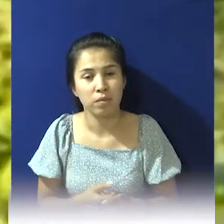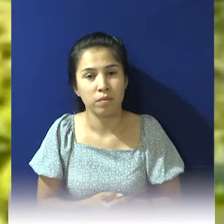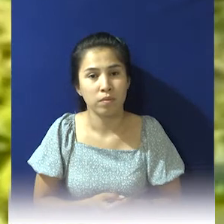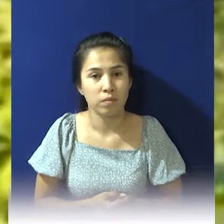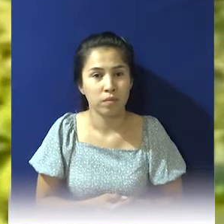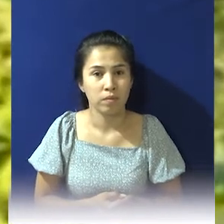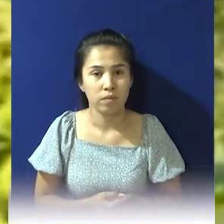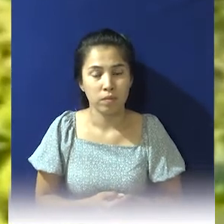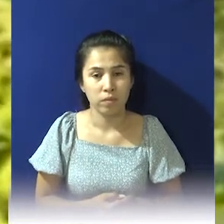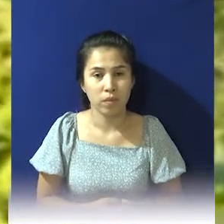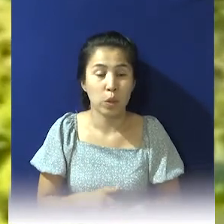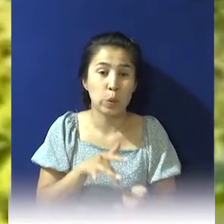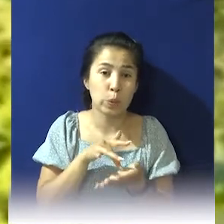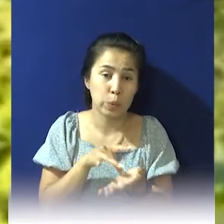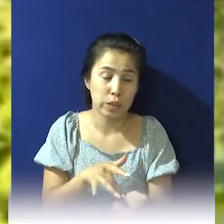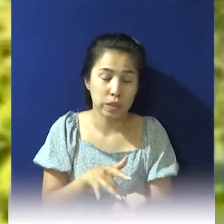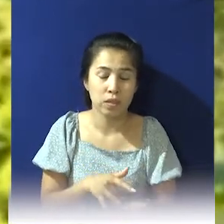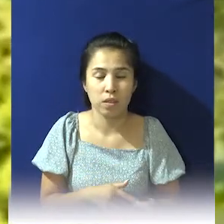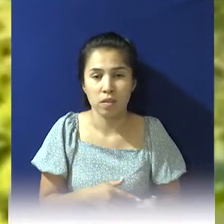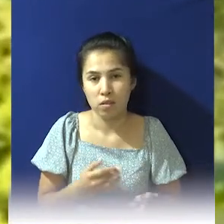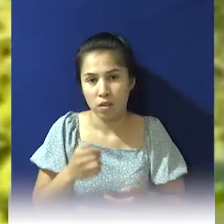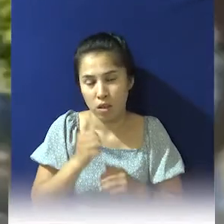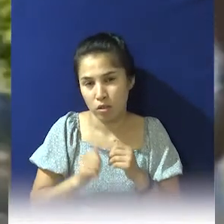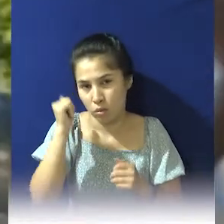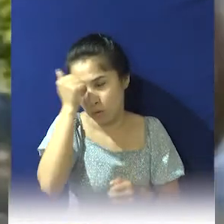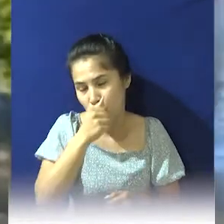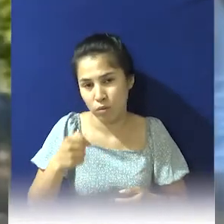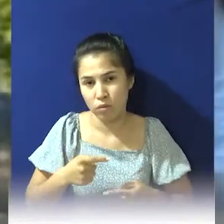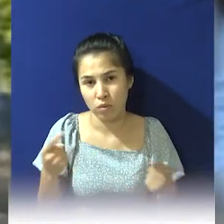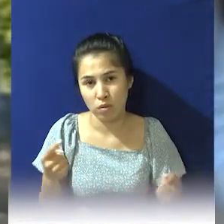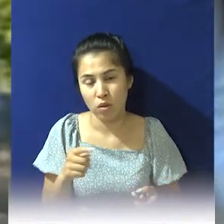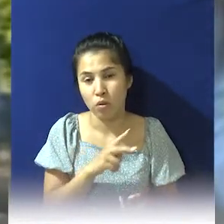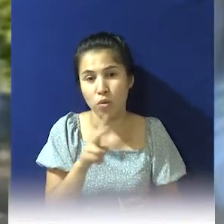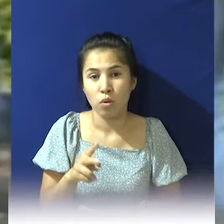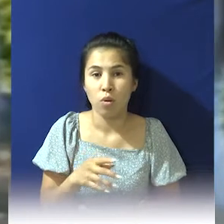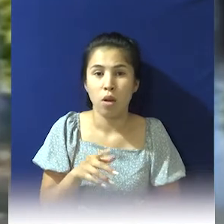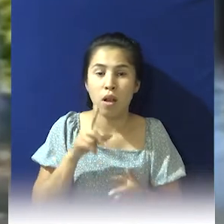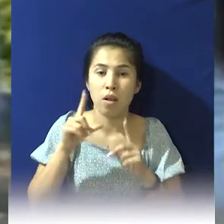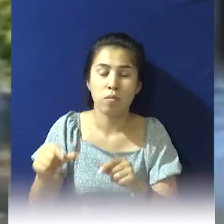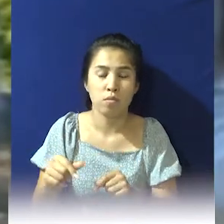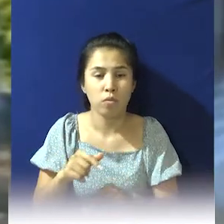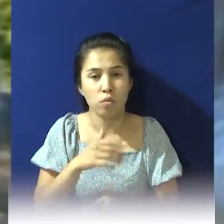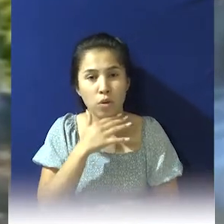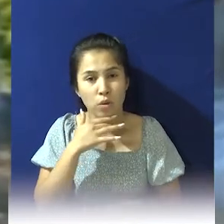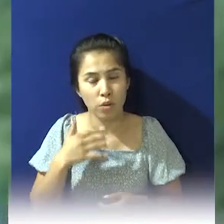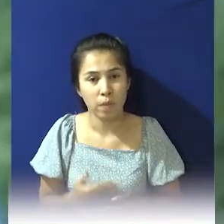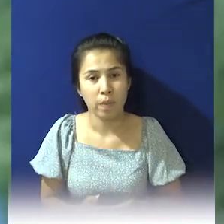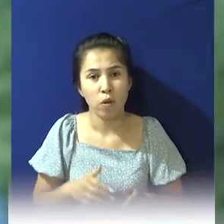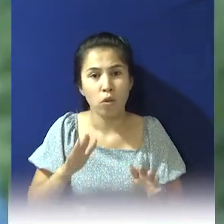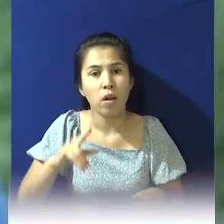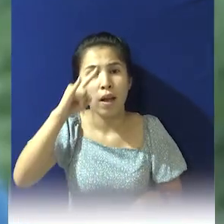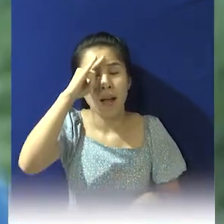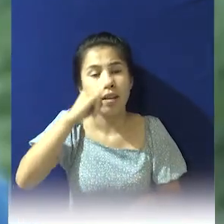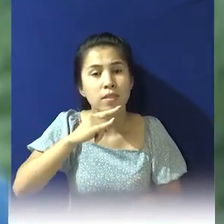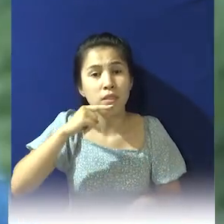Кен Шашляков парирует тем, что у самих жильцов нет слаженности в претензиях и намерениях относительно благоустройства своего дома и